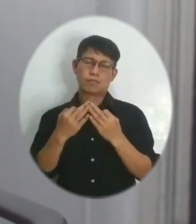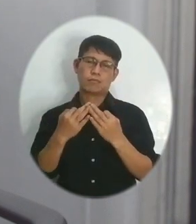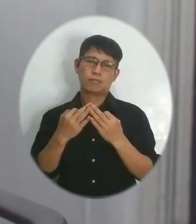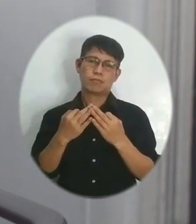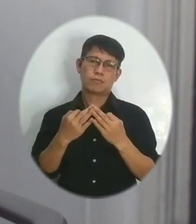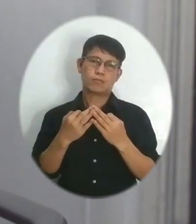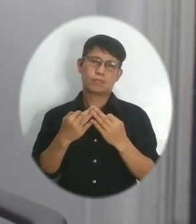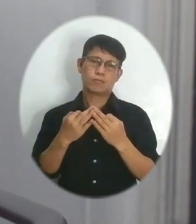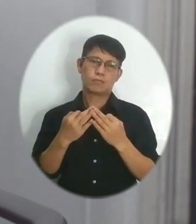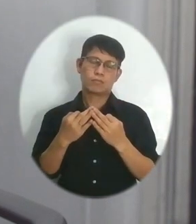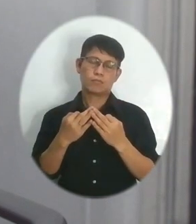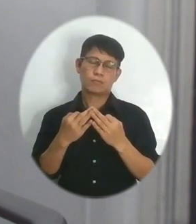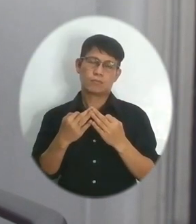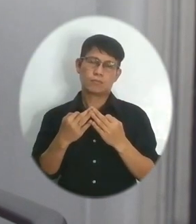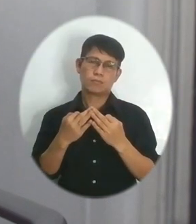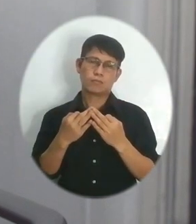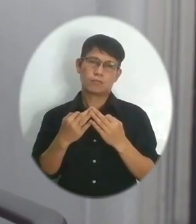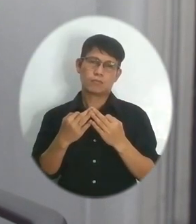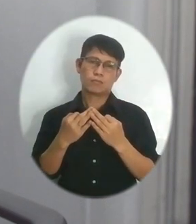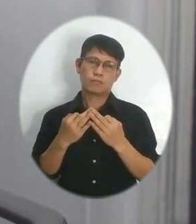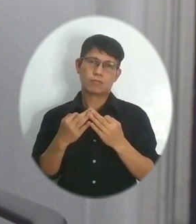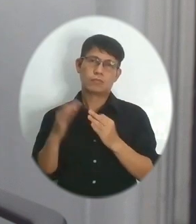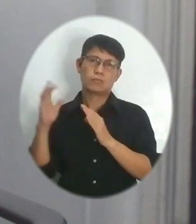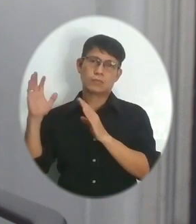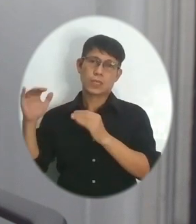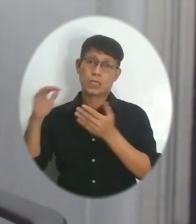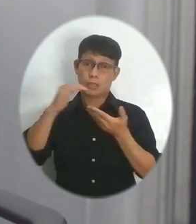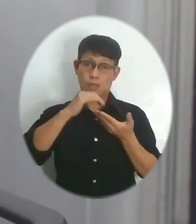Sana marami pa kayong